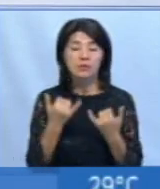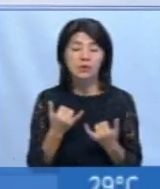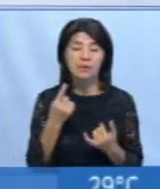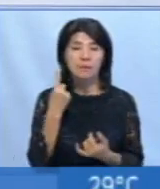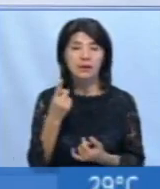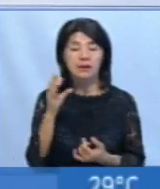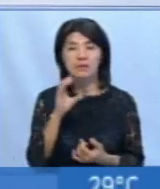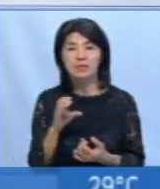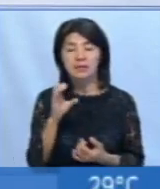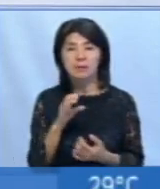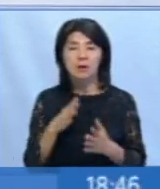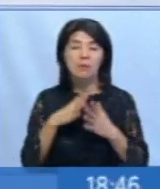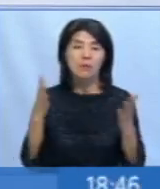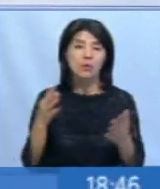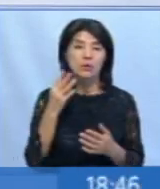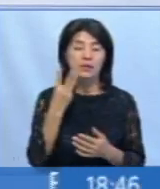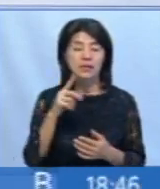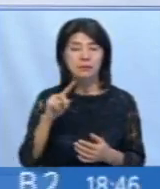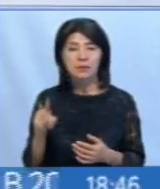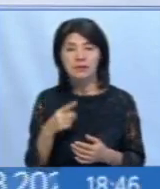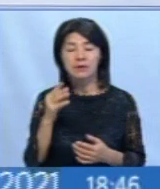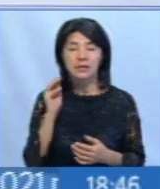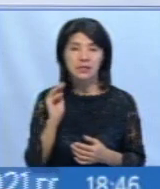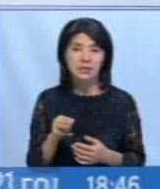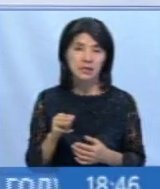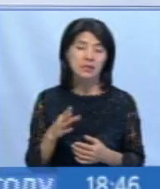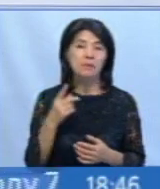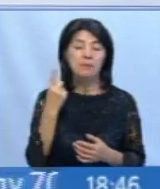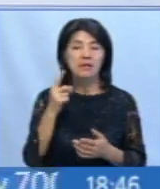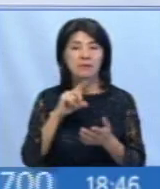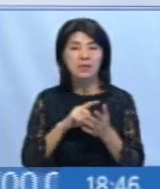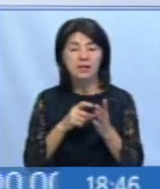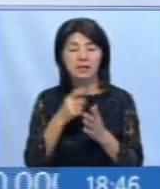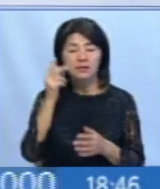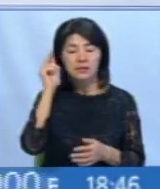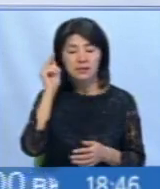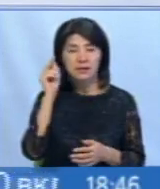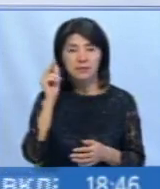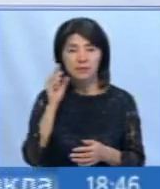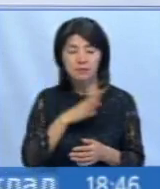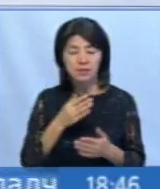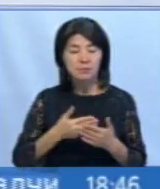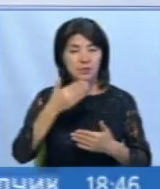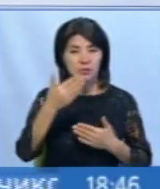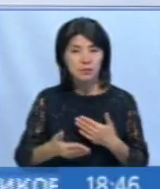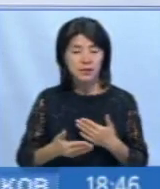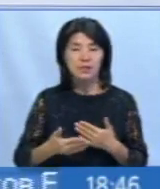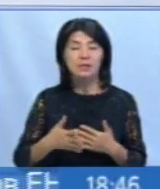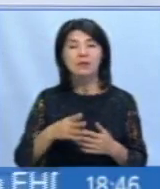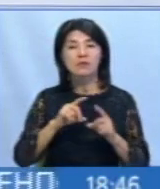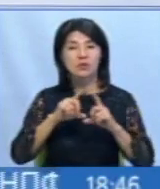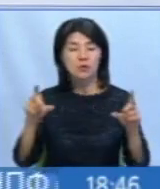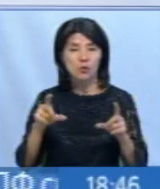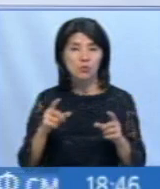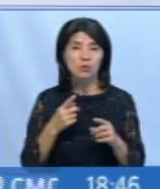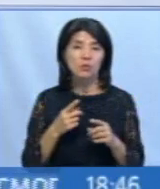более 4500 первоклассников Павлодара переступили пороги школ. Их знакомство с обителью знаний начиналось, как